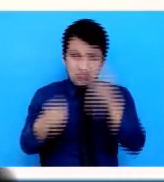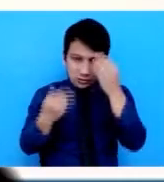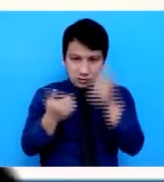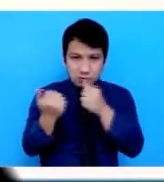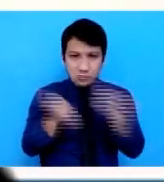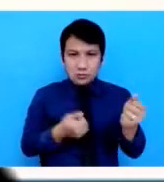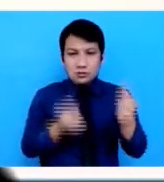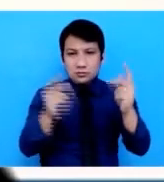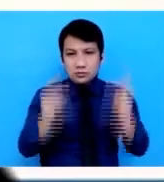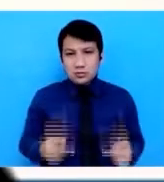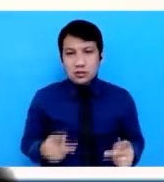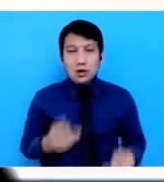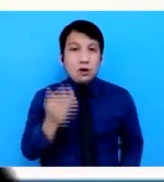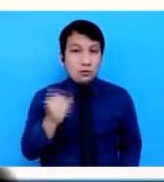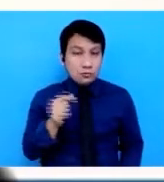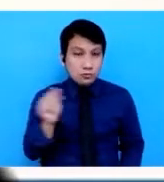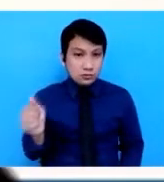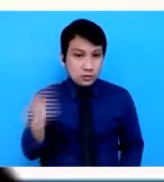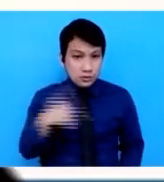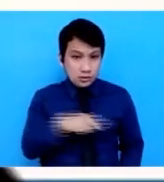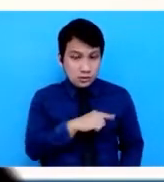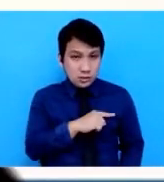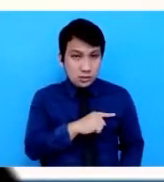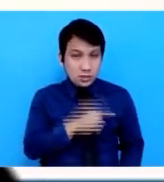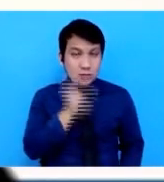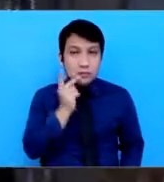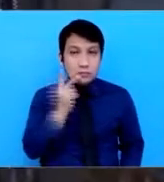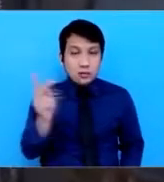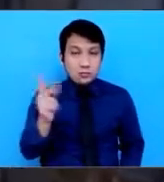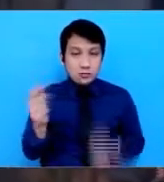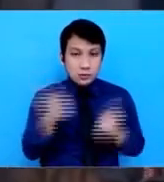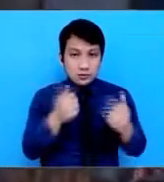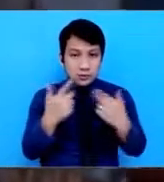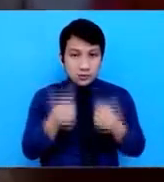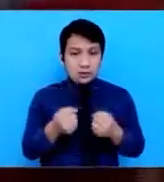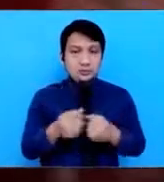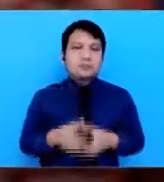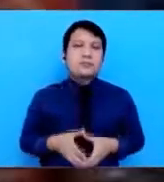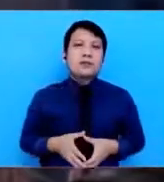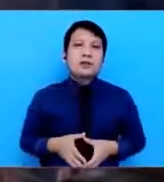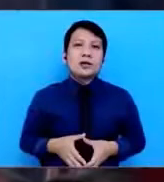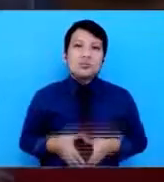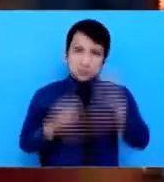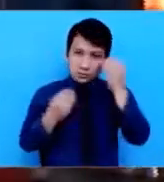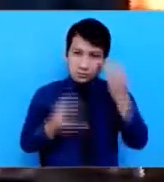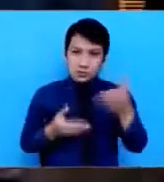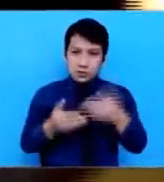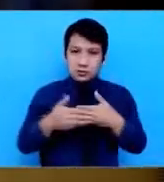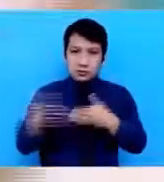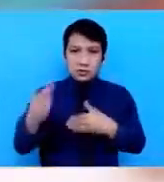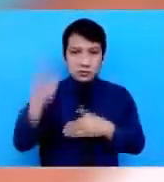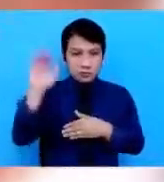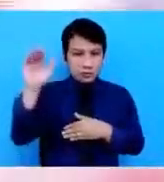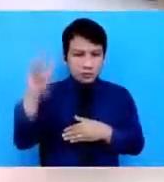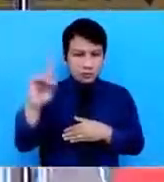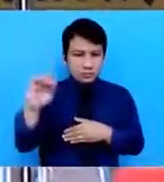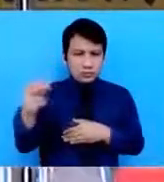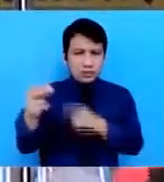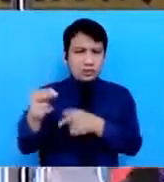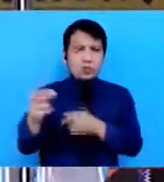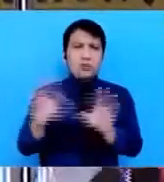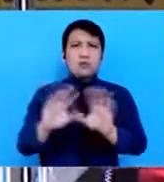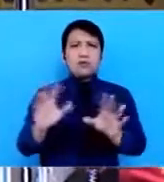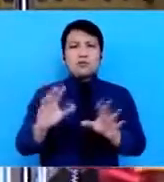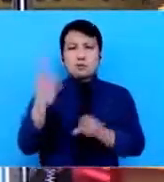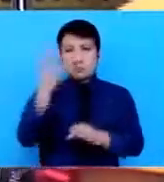tao, lalo-lalo na yung mga public transportation. Kaya paulit-ulit na panawagan ng DOH, huwag magpabaya at